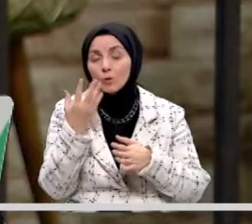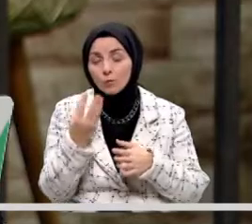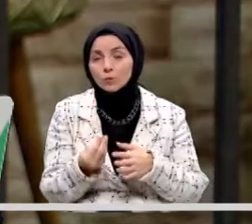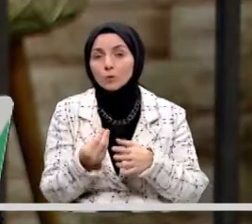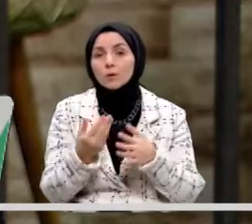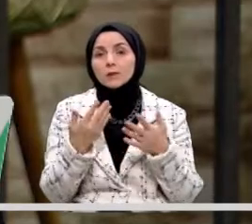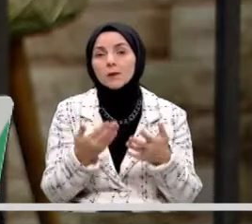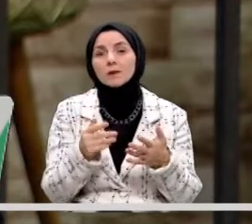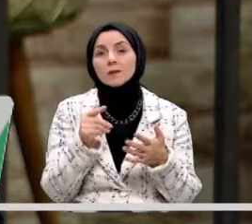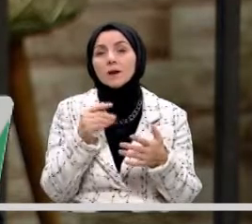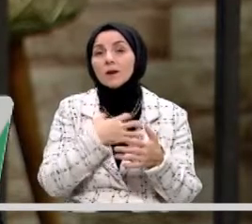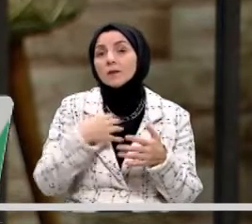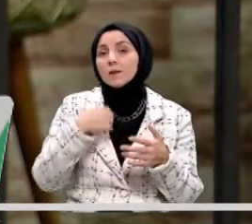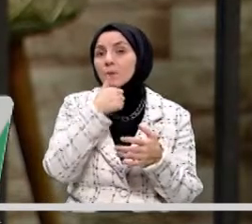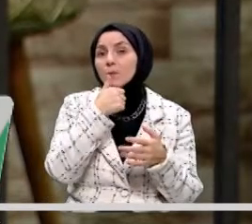özel